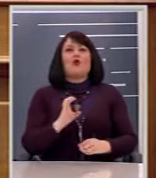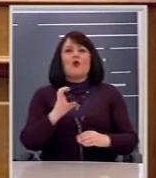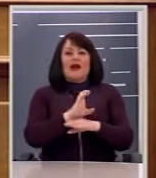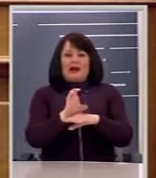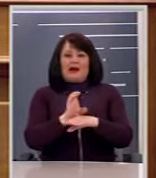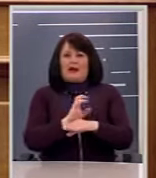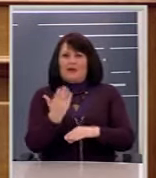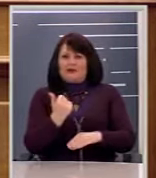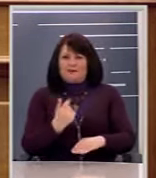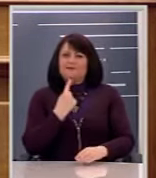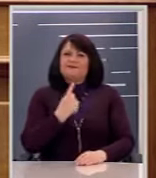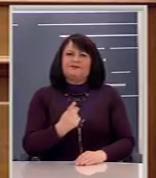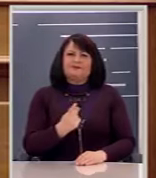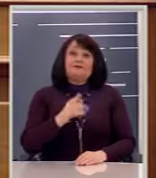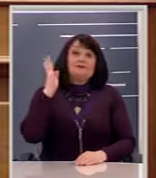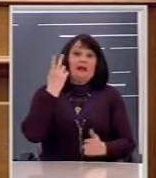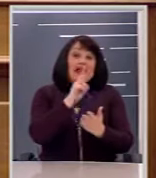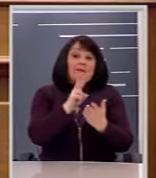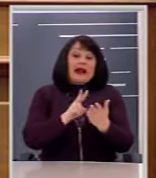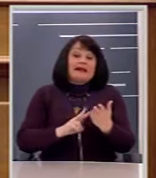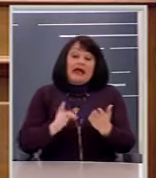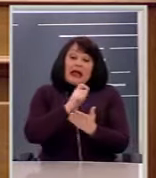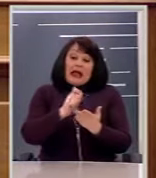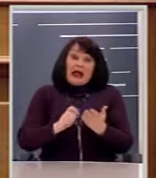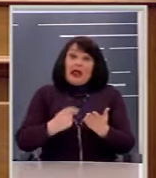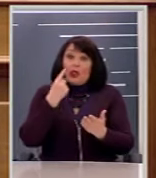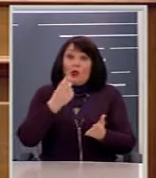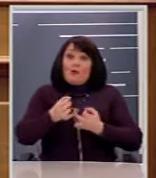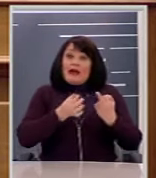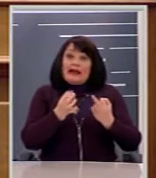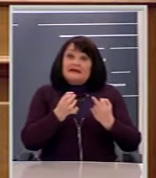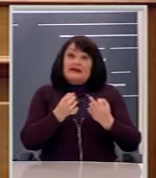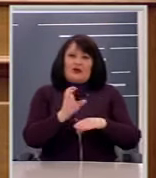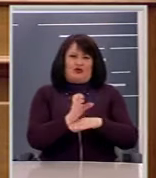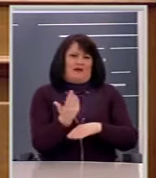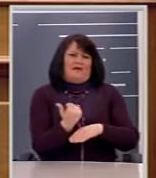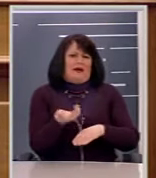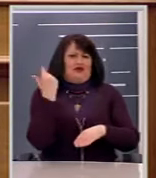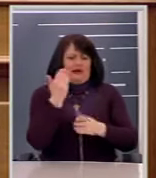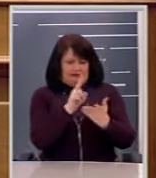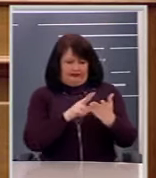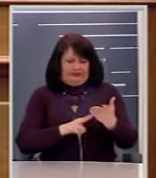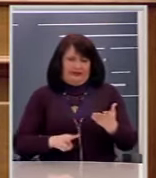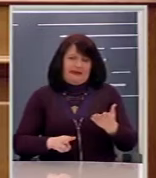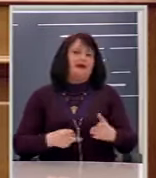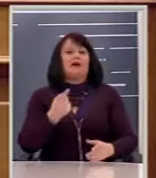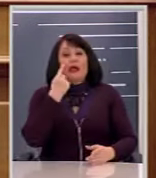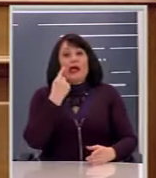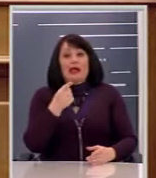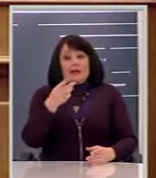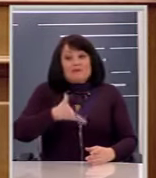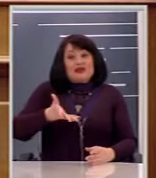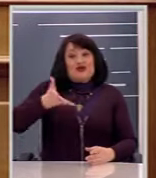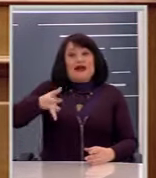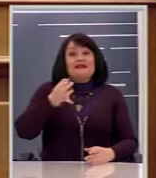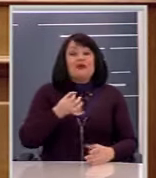κάθε συζήτηση: ανατρέξτε στα παλιά πρακτικά. Διαβάστε τις ομιλίες των άλλων εκπροσώπων που ήταν